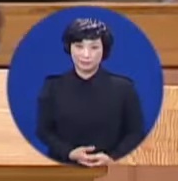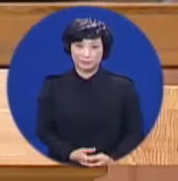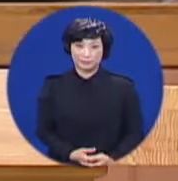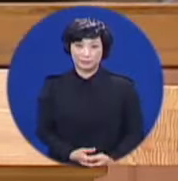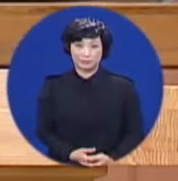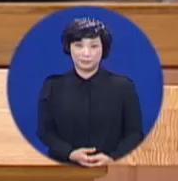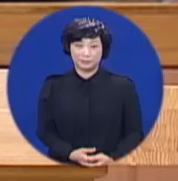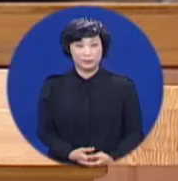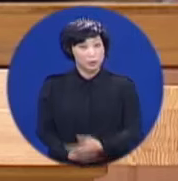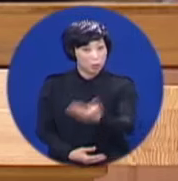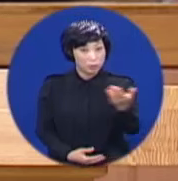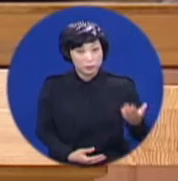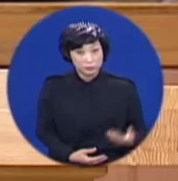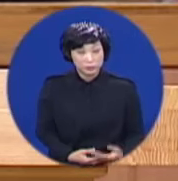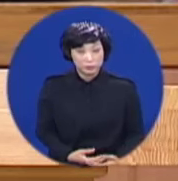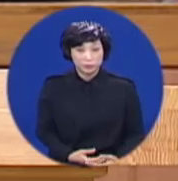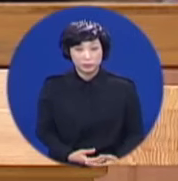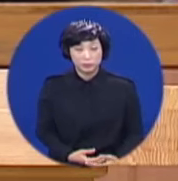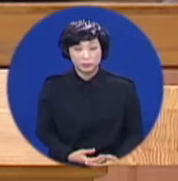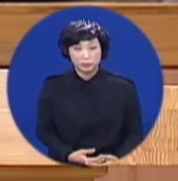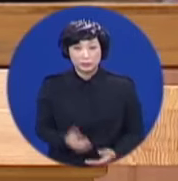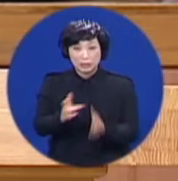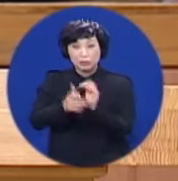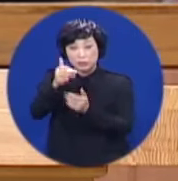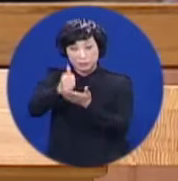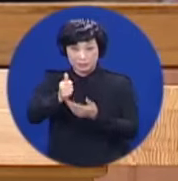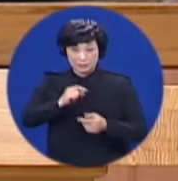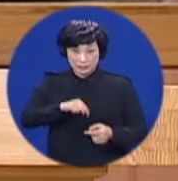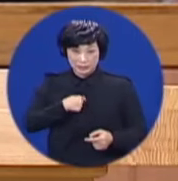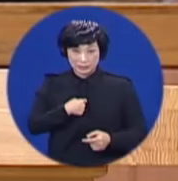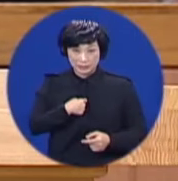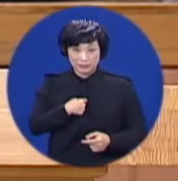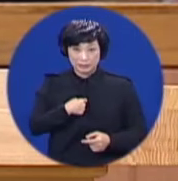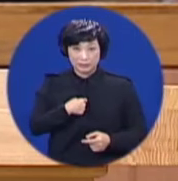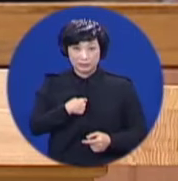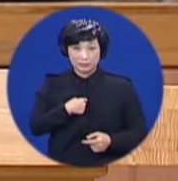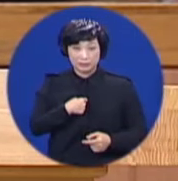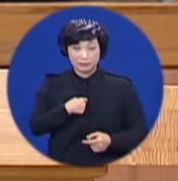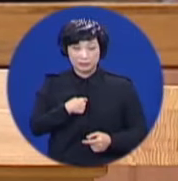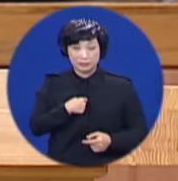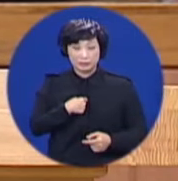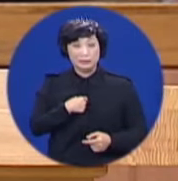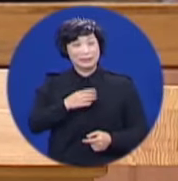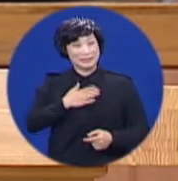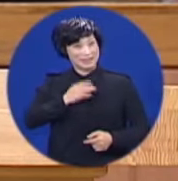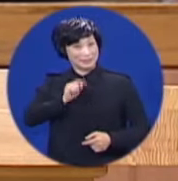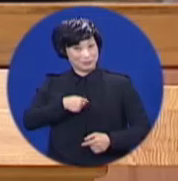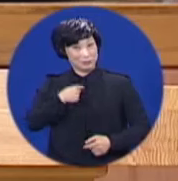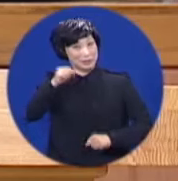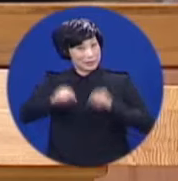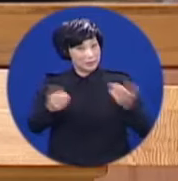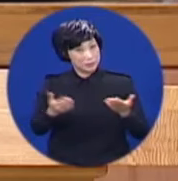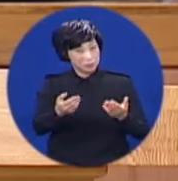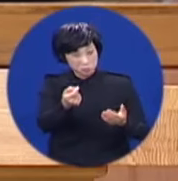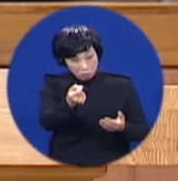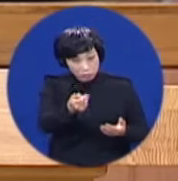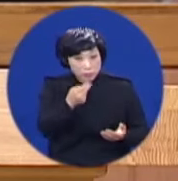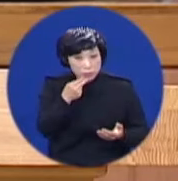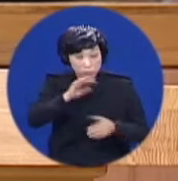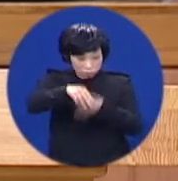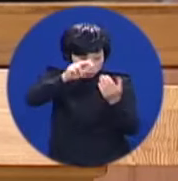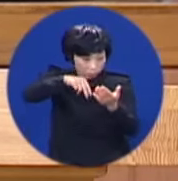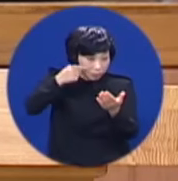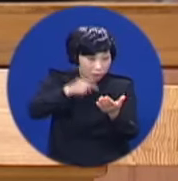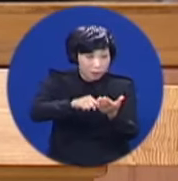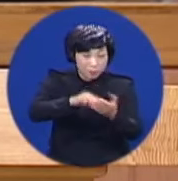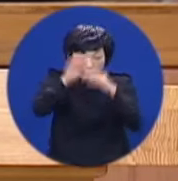단 한 군데도 예수님 자신이 스스로 한 일이 없고 다